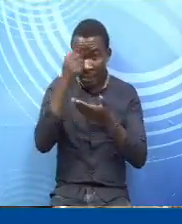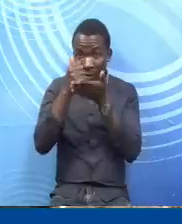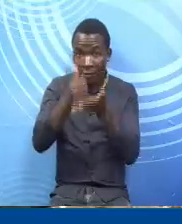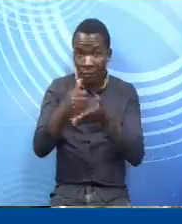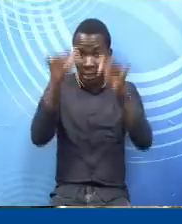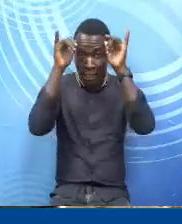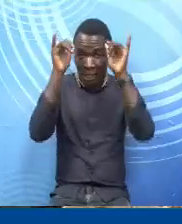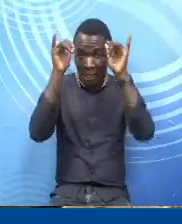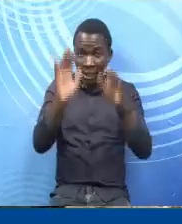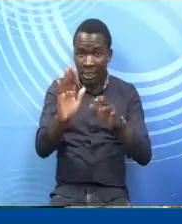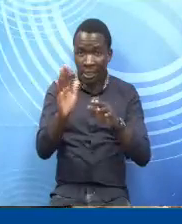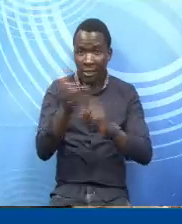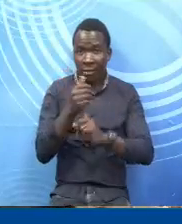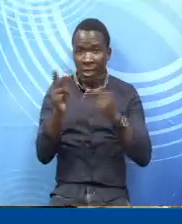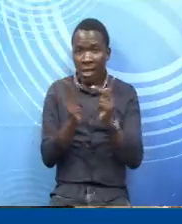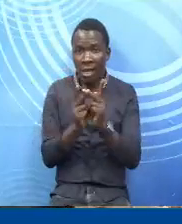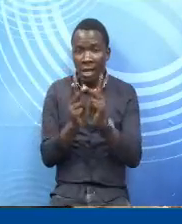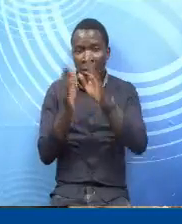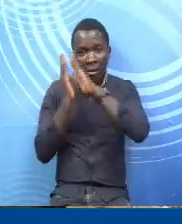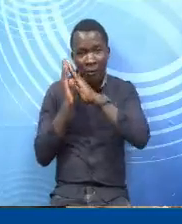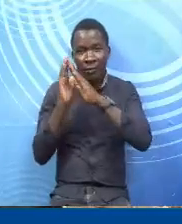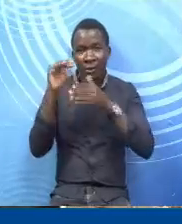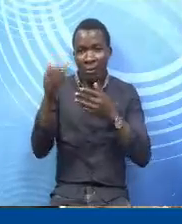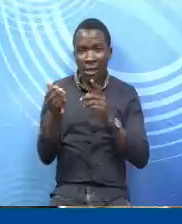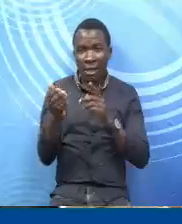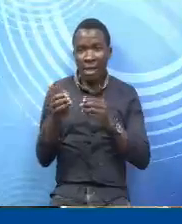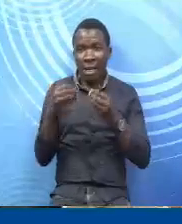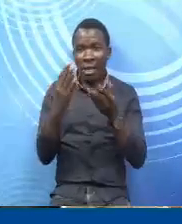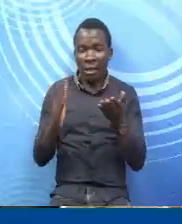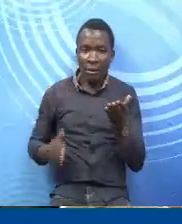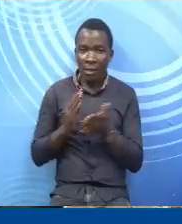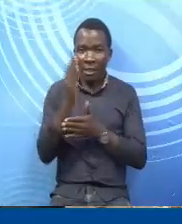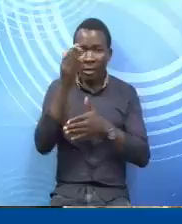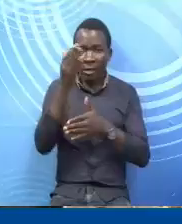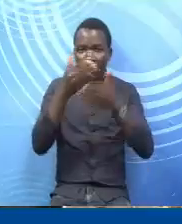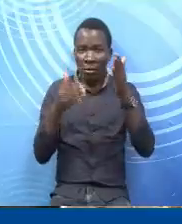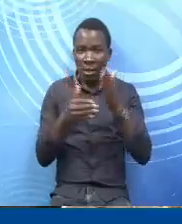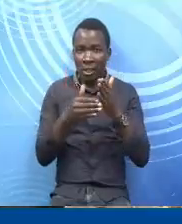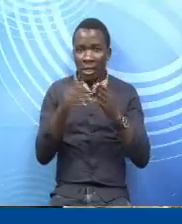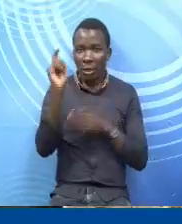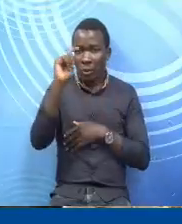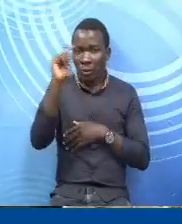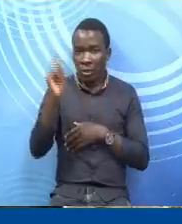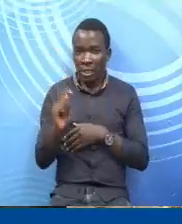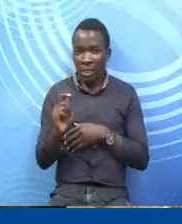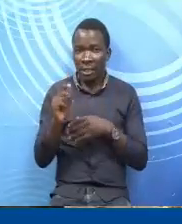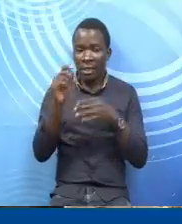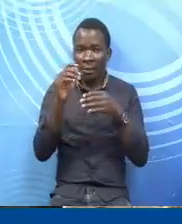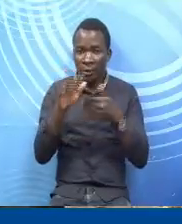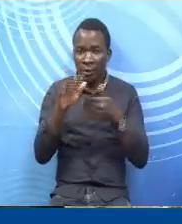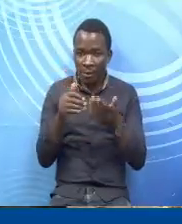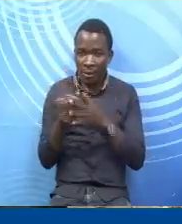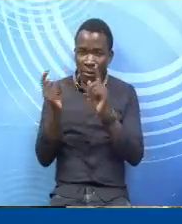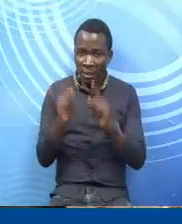zikabona aho zarara, yewe akanahabwa n'ubwo burenganzira bwo kubakirwa toilette. Ibi kandi bije bisanga ko ari